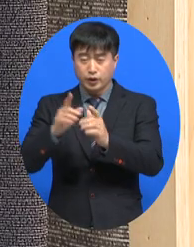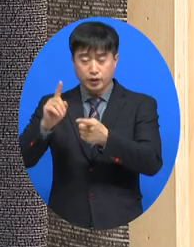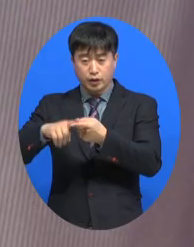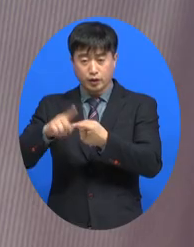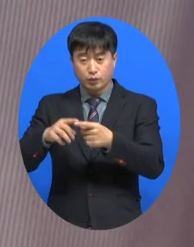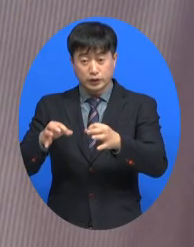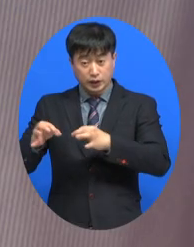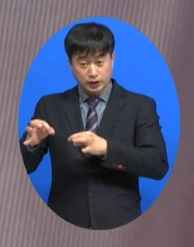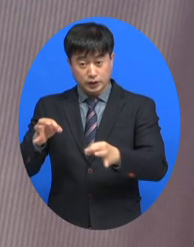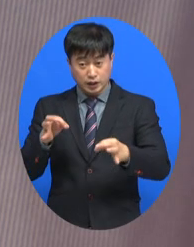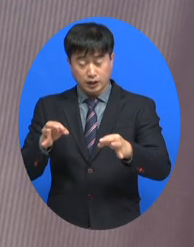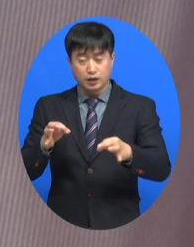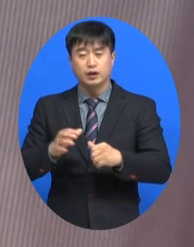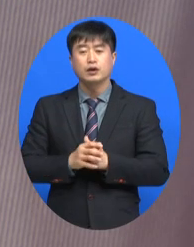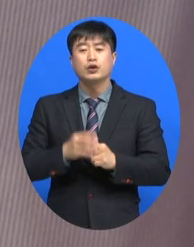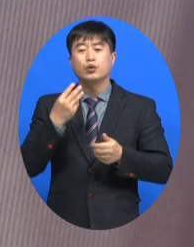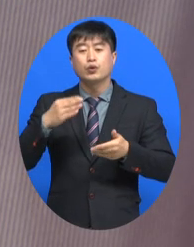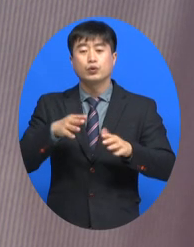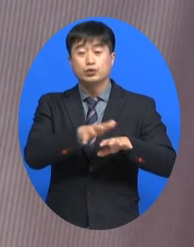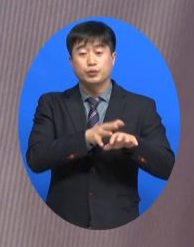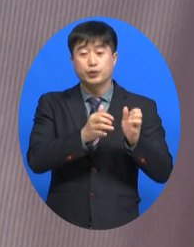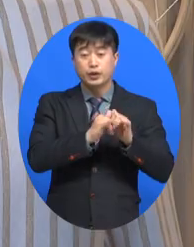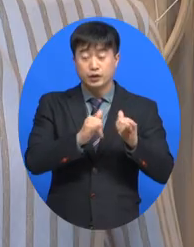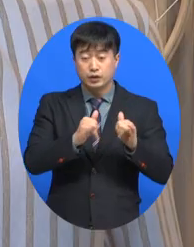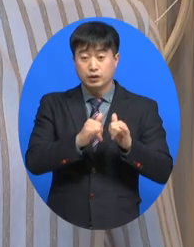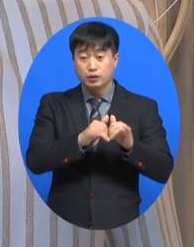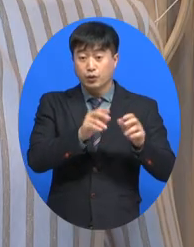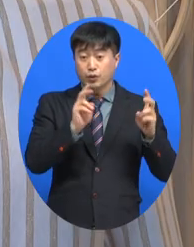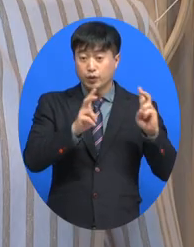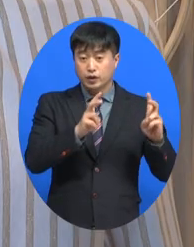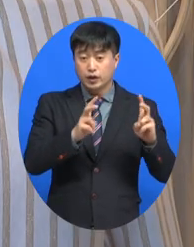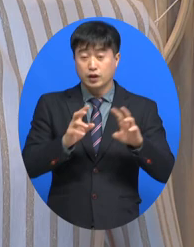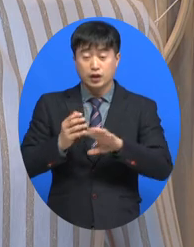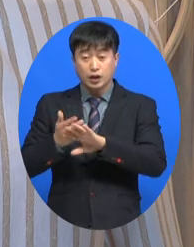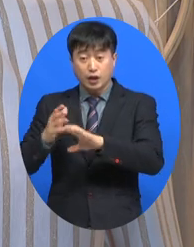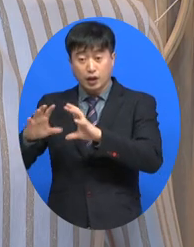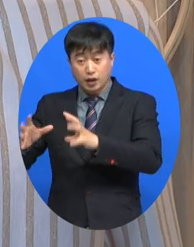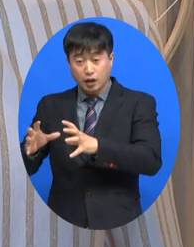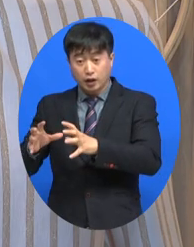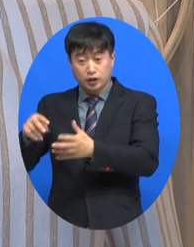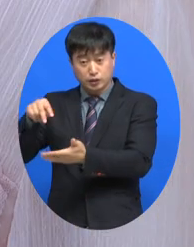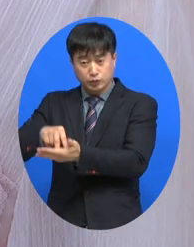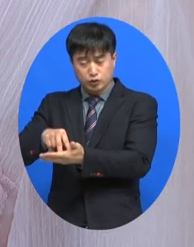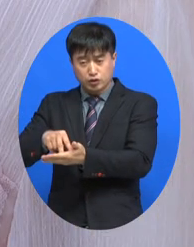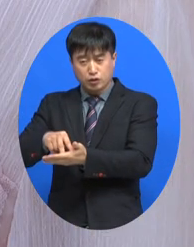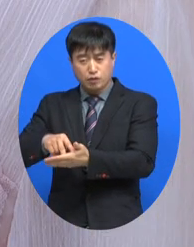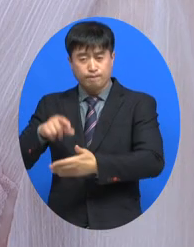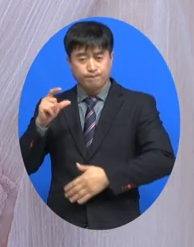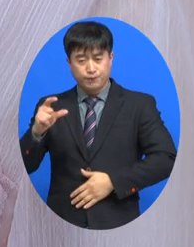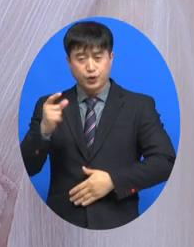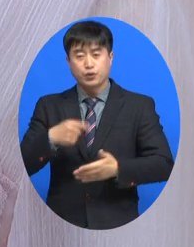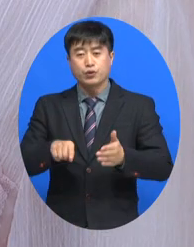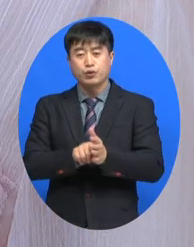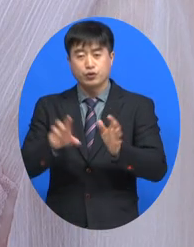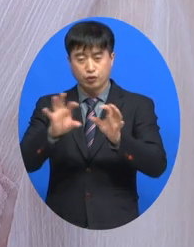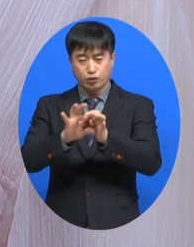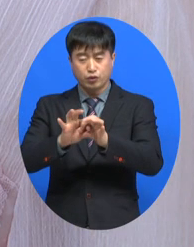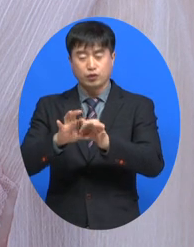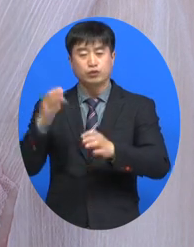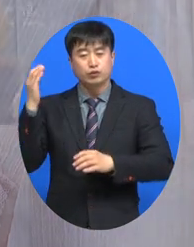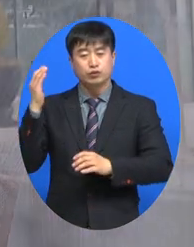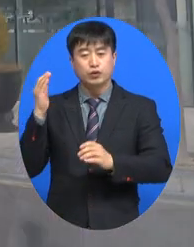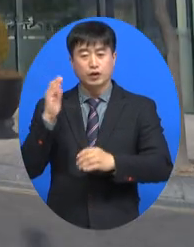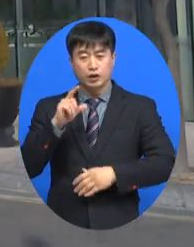세일즈 네트워크를 편성해 나가며 돈의 섬유기업의 해외 입지를 넓혀 나가는데 든든한 징검다리 역할을 해나가겠다는